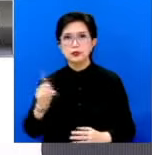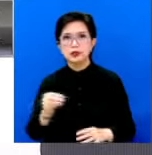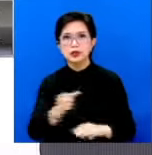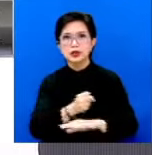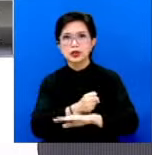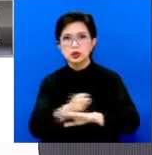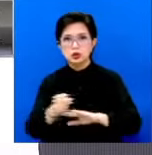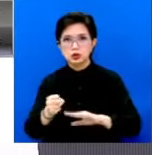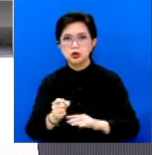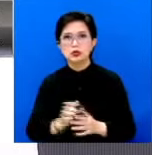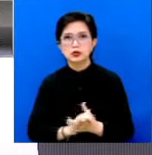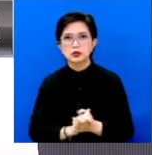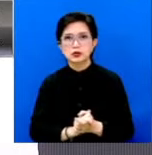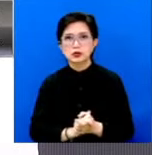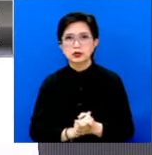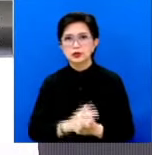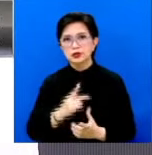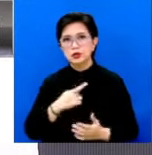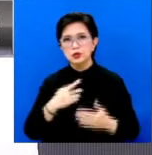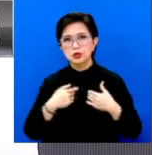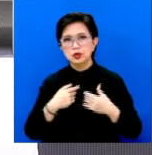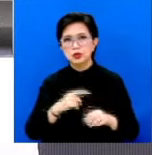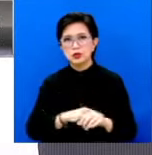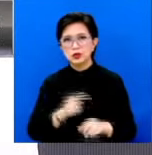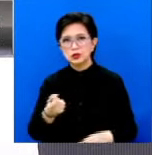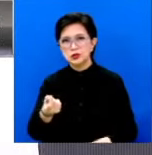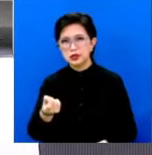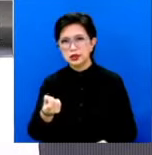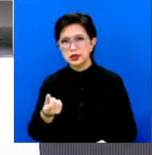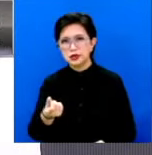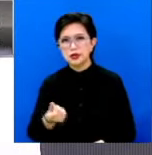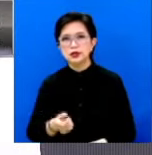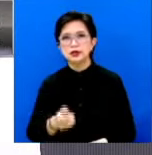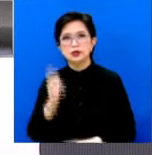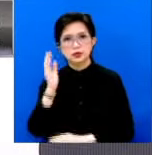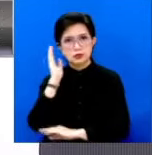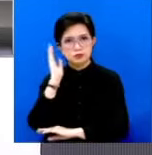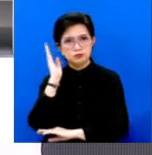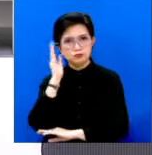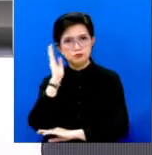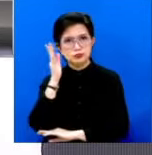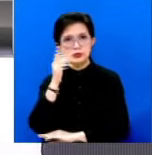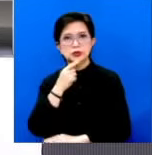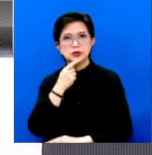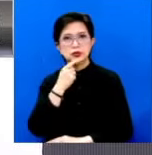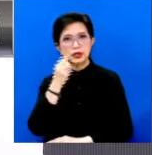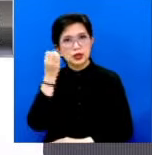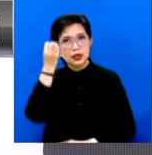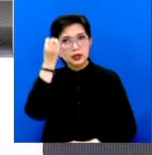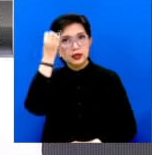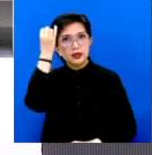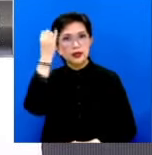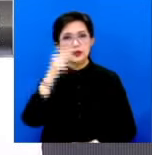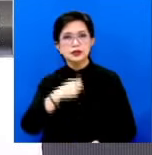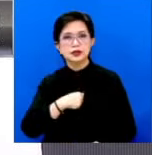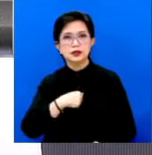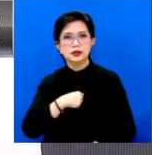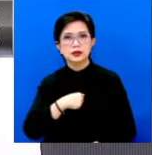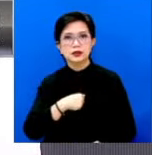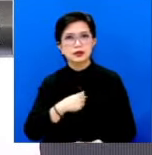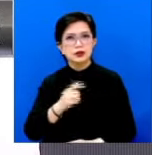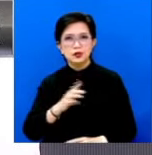sini punya waktu yang sempit, kita menyampaikan gagasan segala macam. Mungkin saja tidak